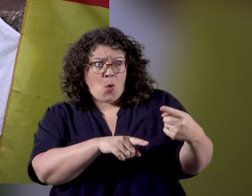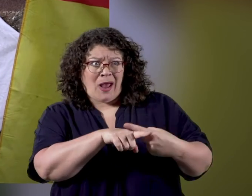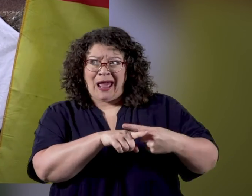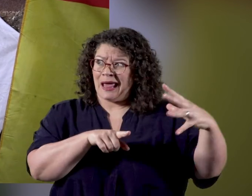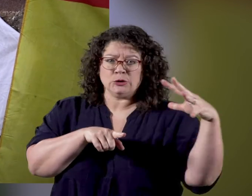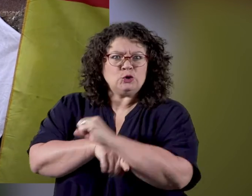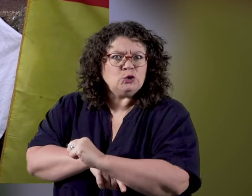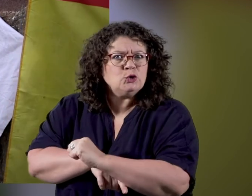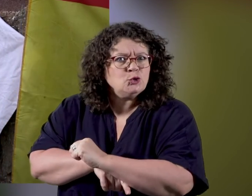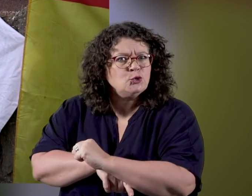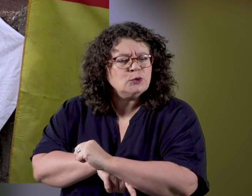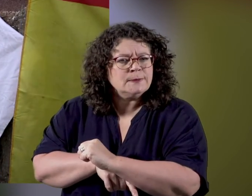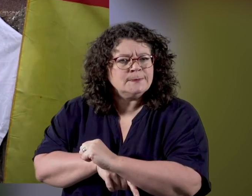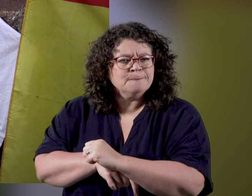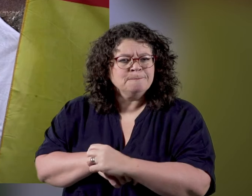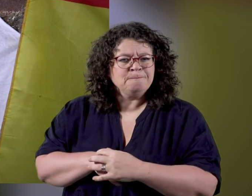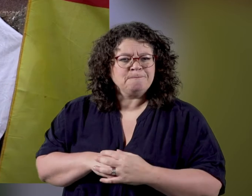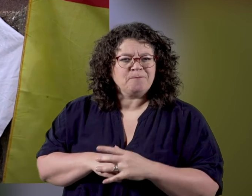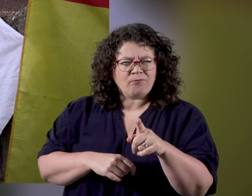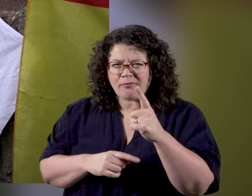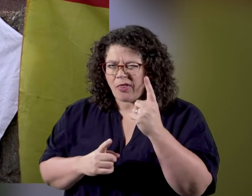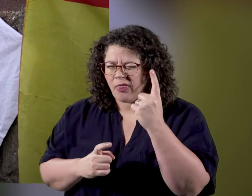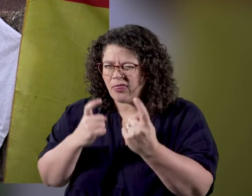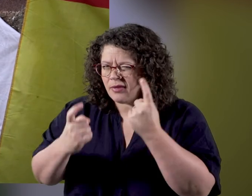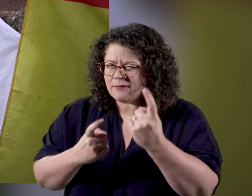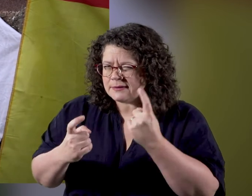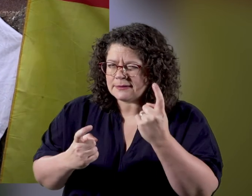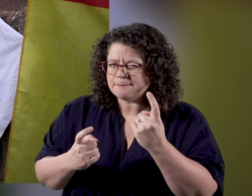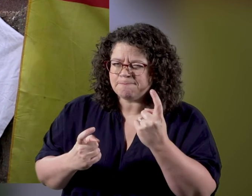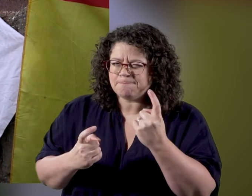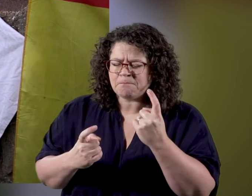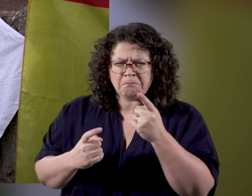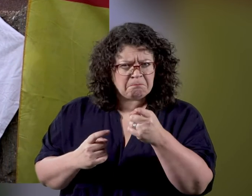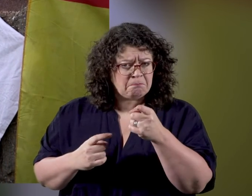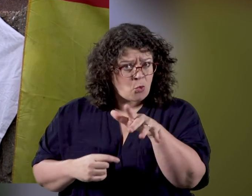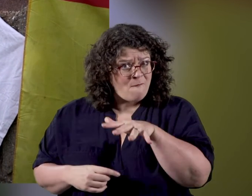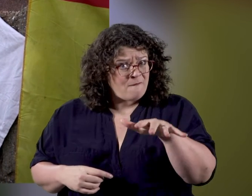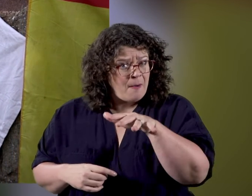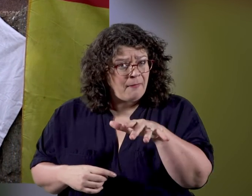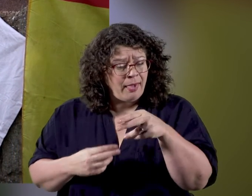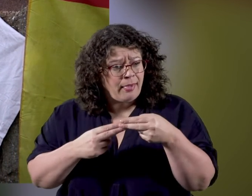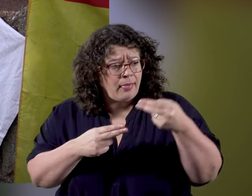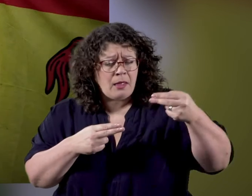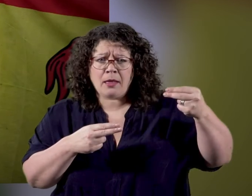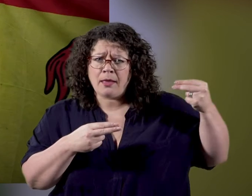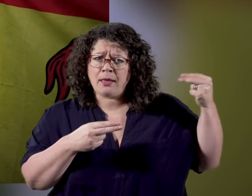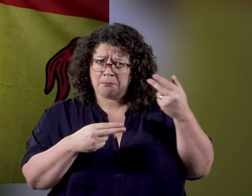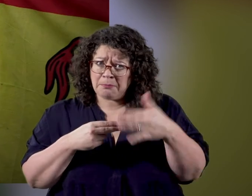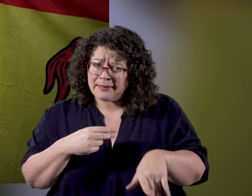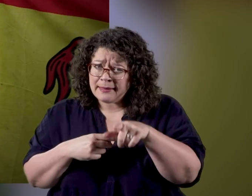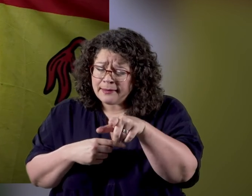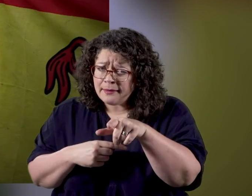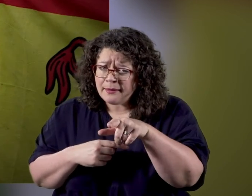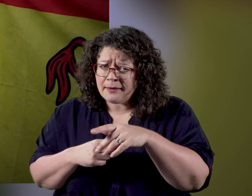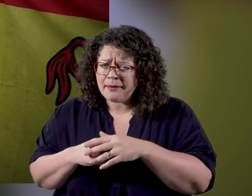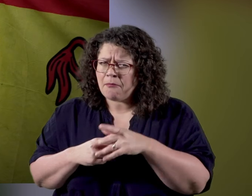Tybed ydych chi'n perthyn i'r Cymro mwyaf, Owain Glyndŵr? Oes gennych chi goeden deulu? Pa mor